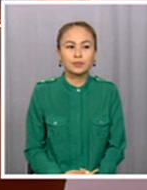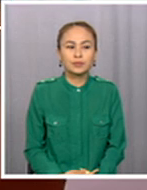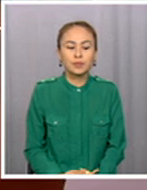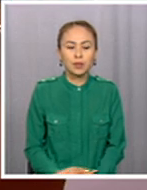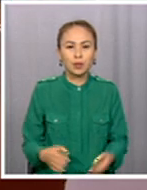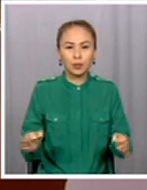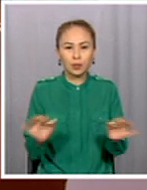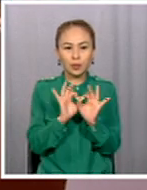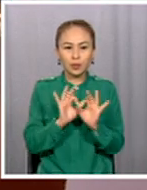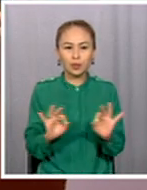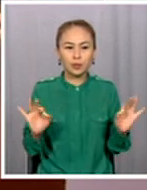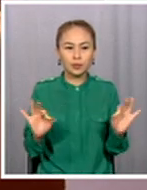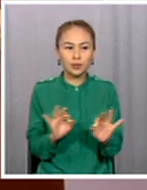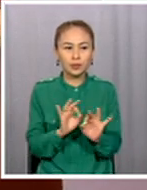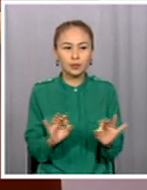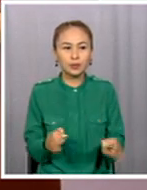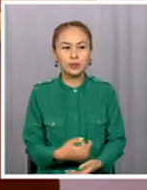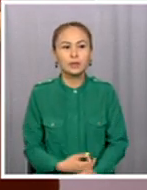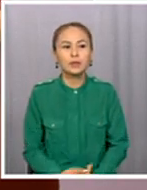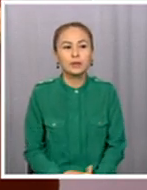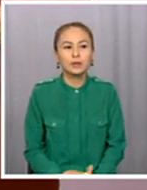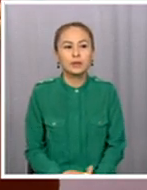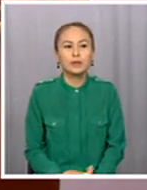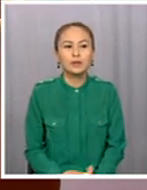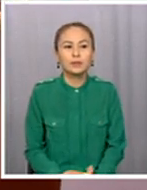Келесі. Концерт.